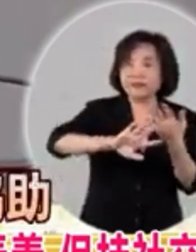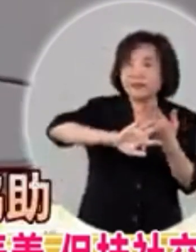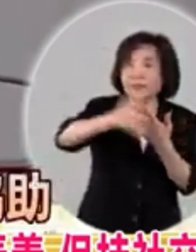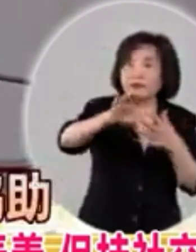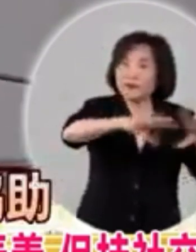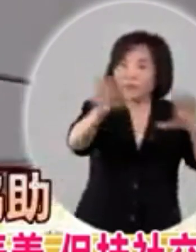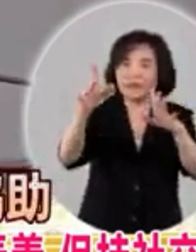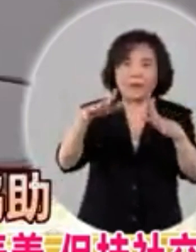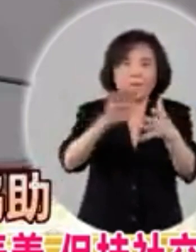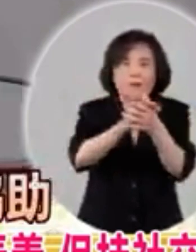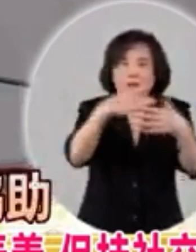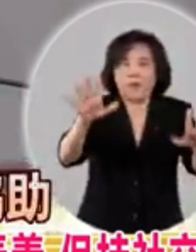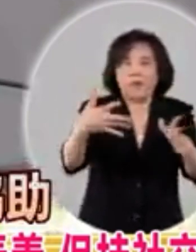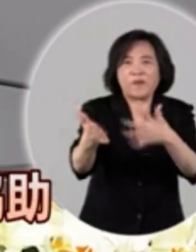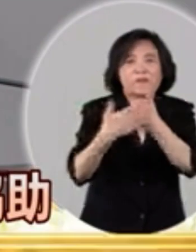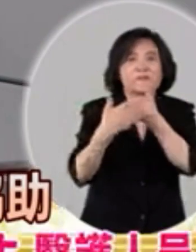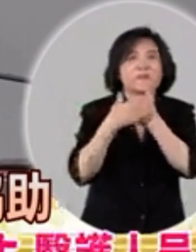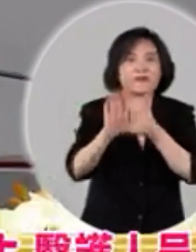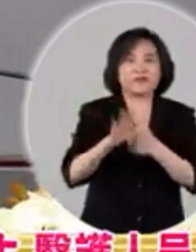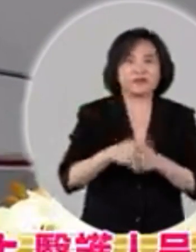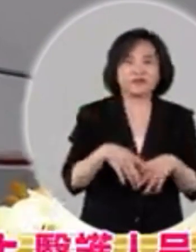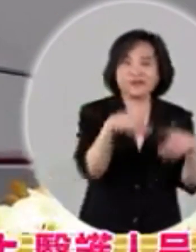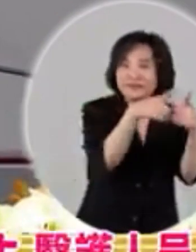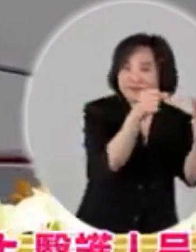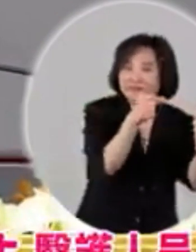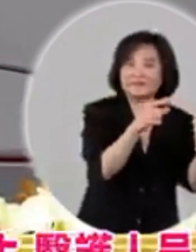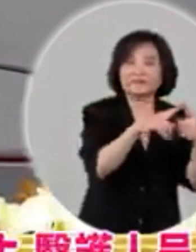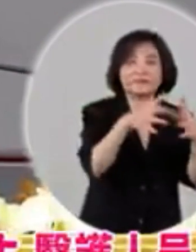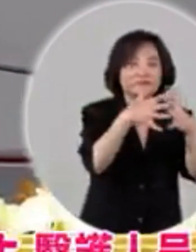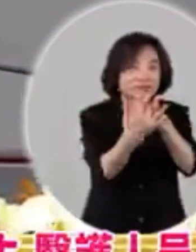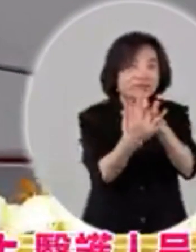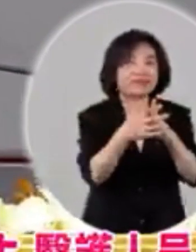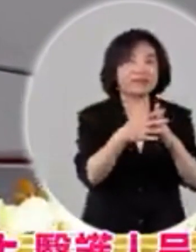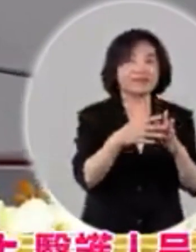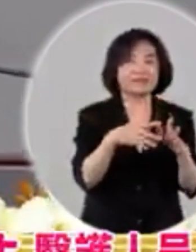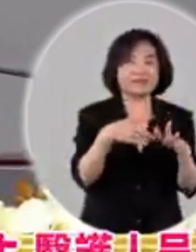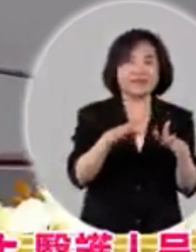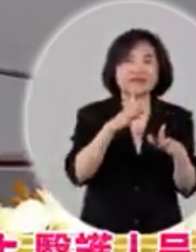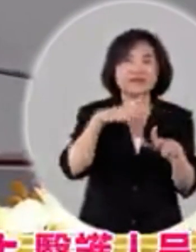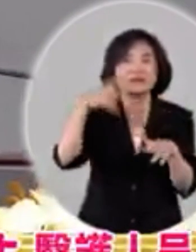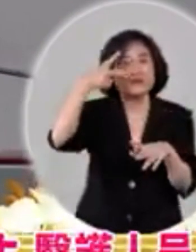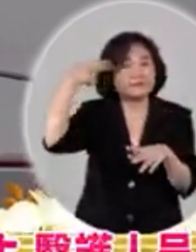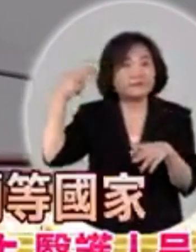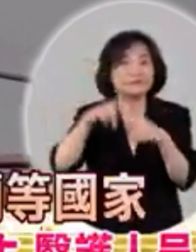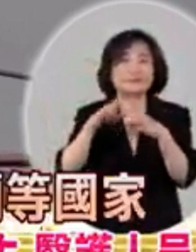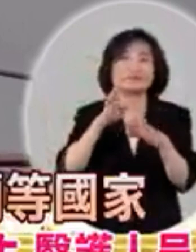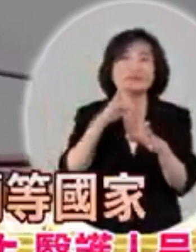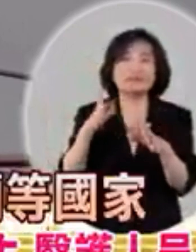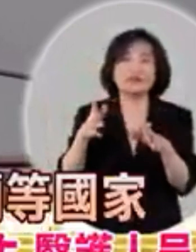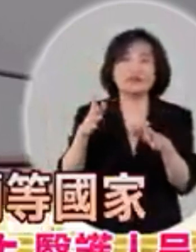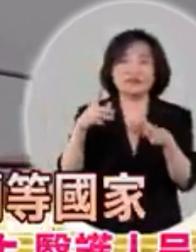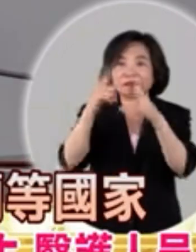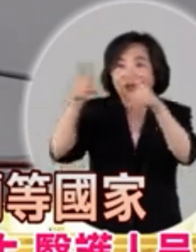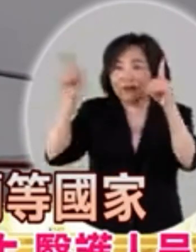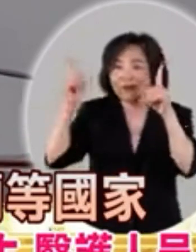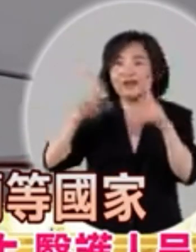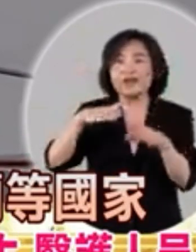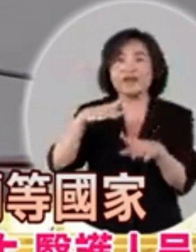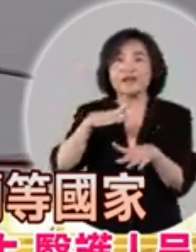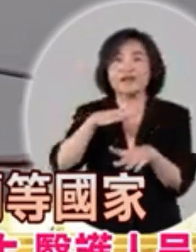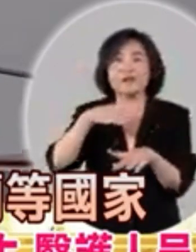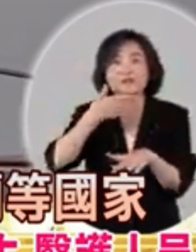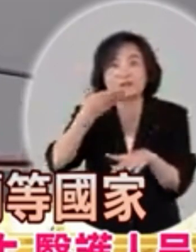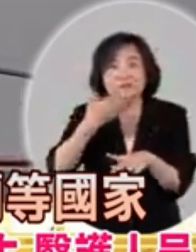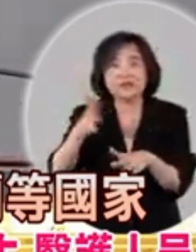友人的协助，日本、美国、立陶宛、斯洛伐克、捷克、波